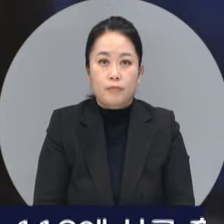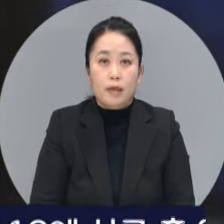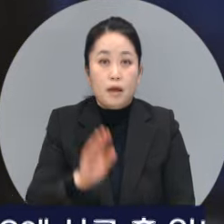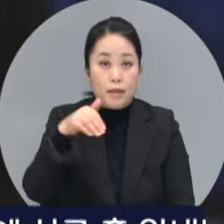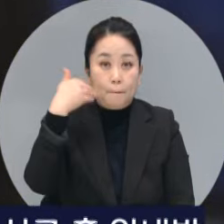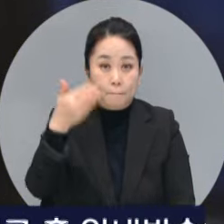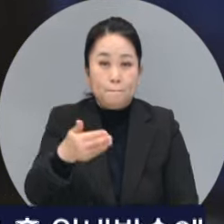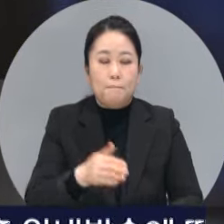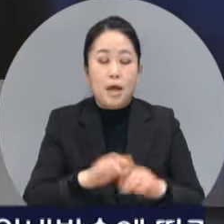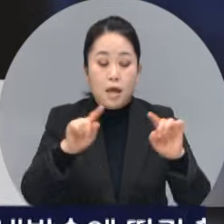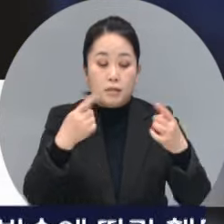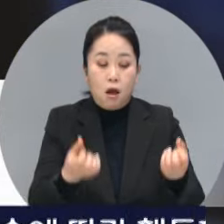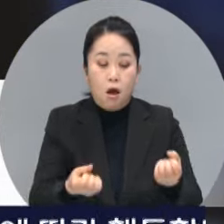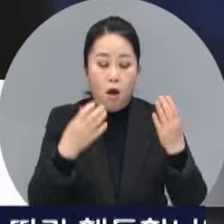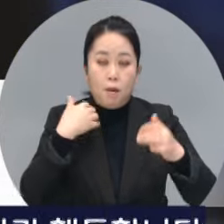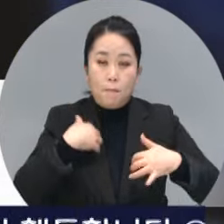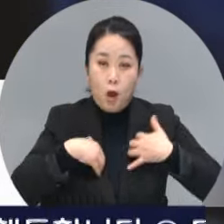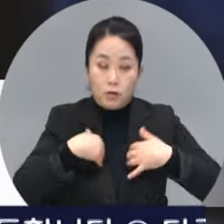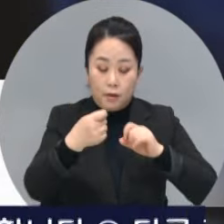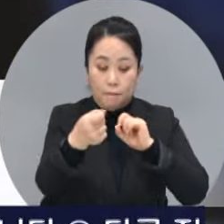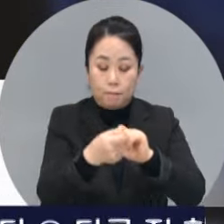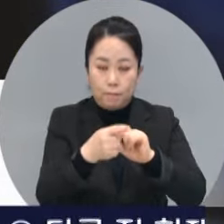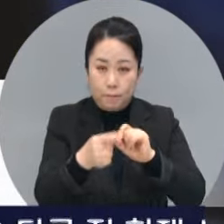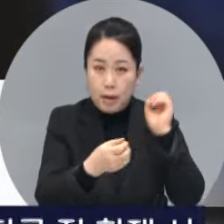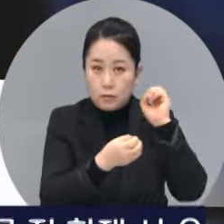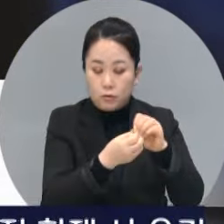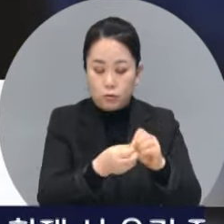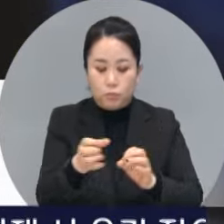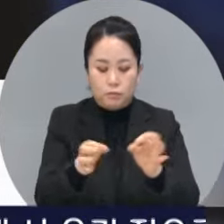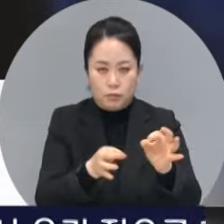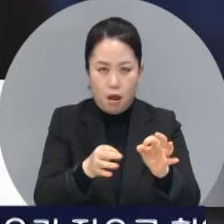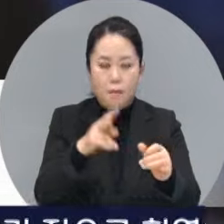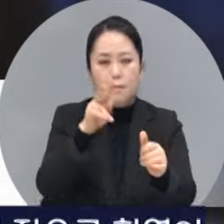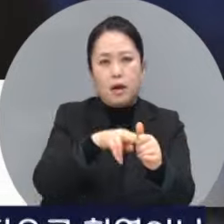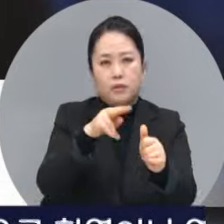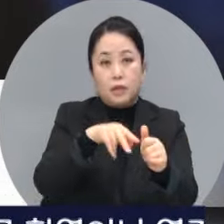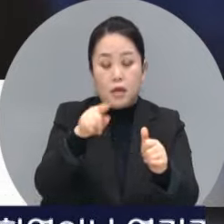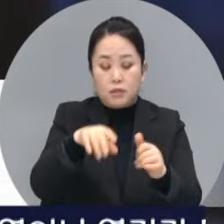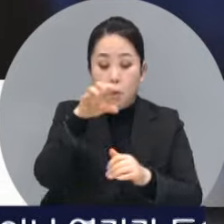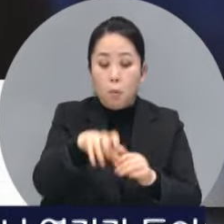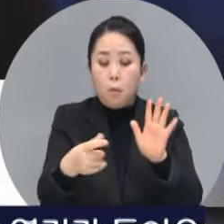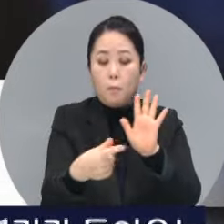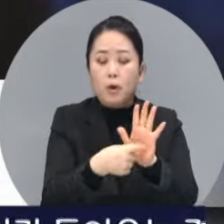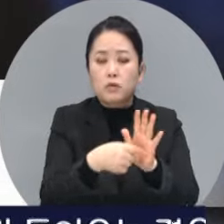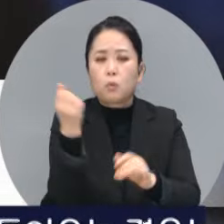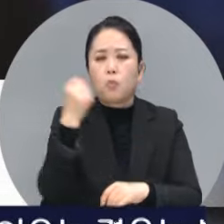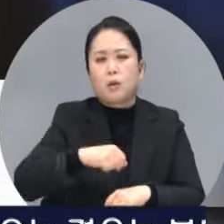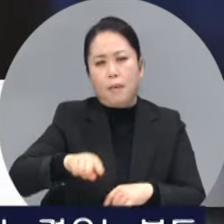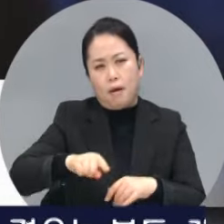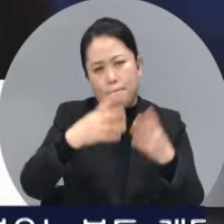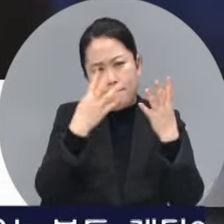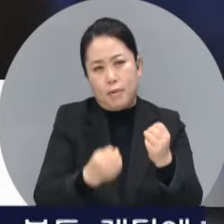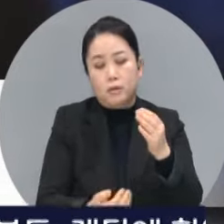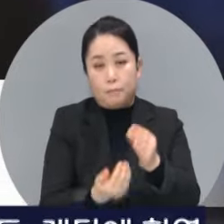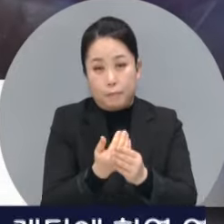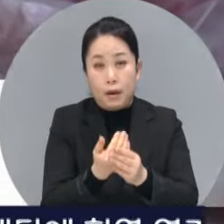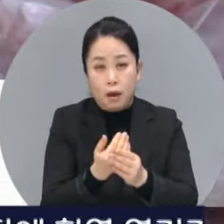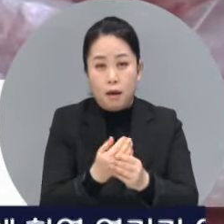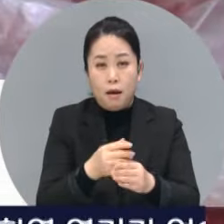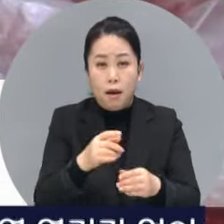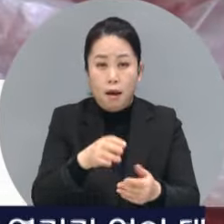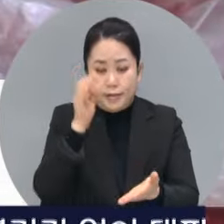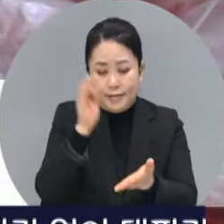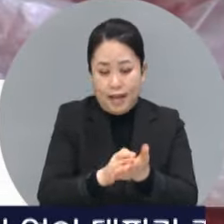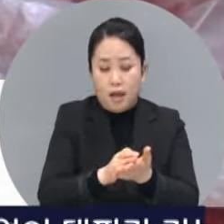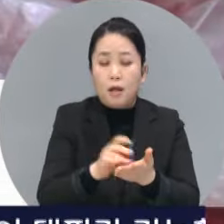네, 다음 소식입니다. 설 명절을 앞두고 전통시장과 마트에 원산지 표기 위반 사례가 잇따르고 있습니다. 값싼